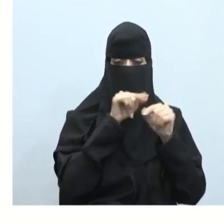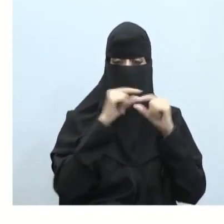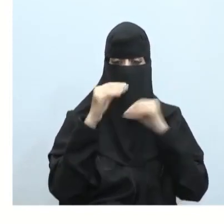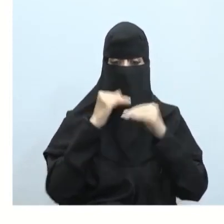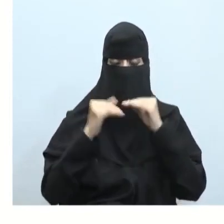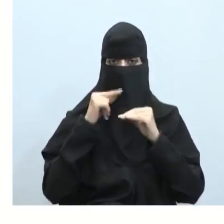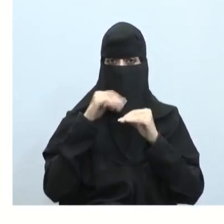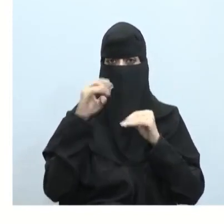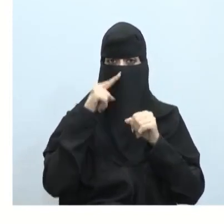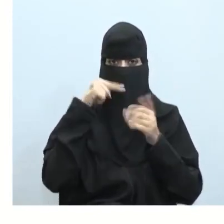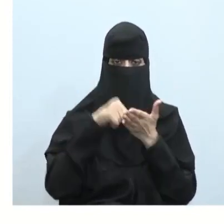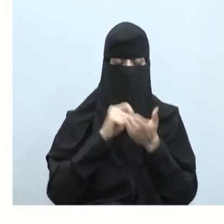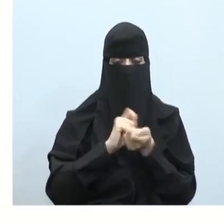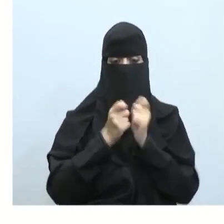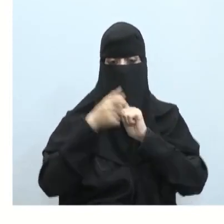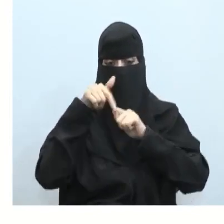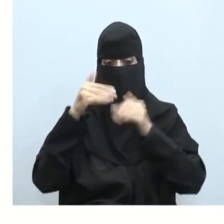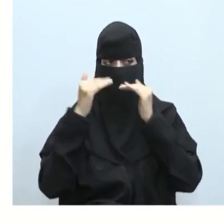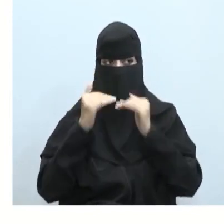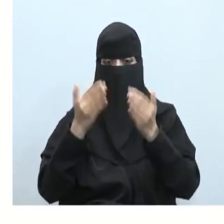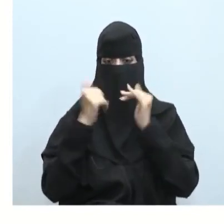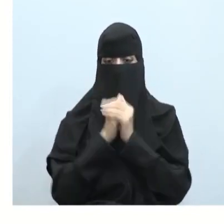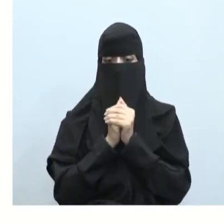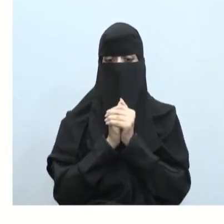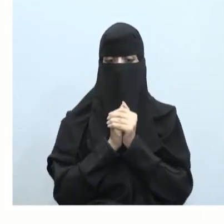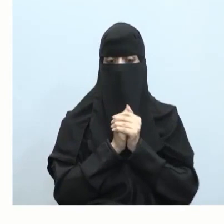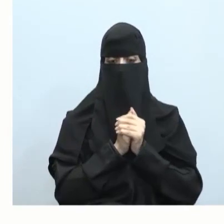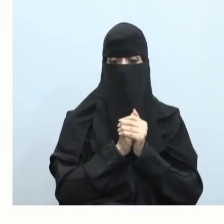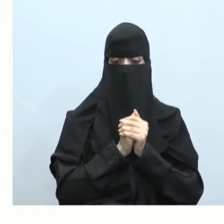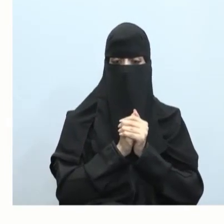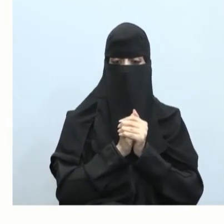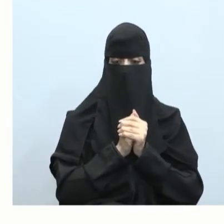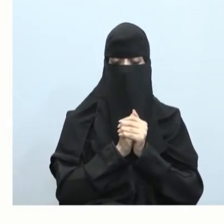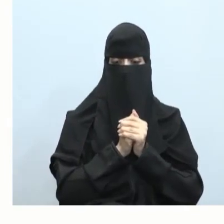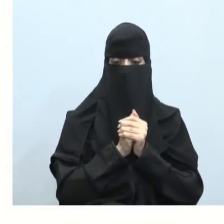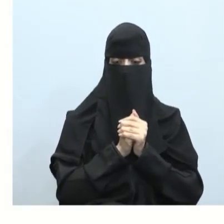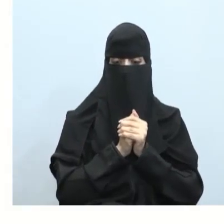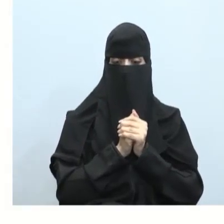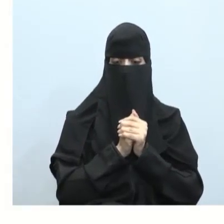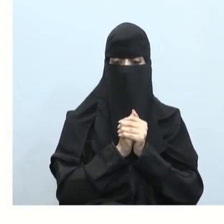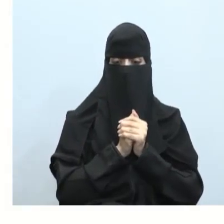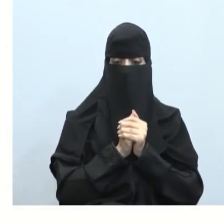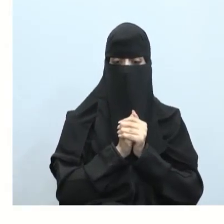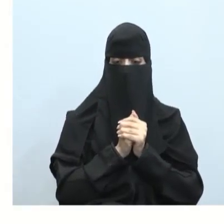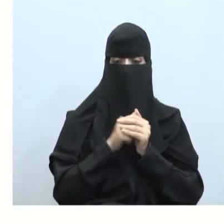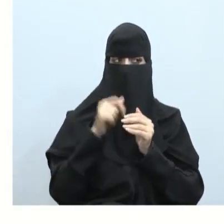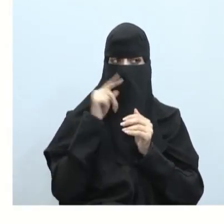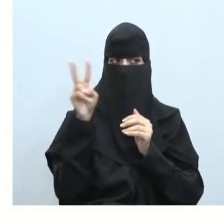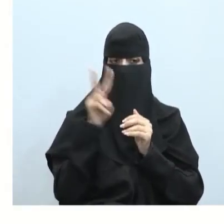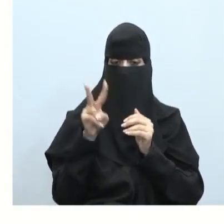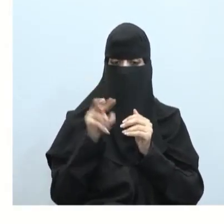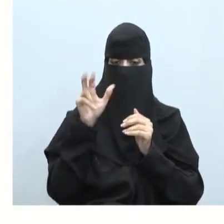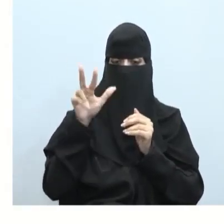الجمل ويجب تصحيح الخطا قبل انتقال للسطر التالي عفوا يقرا المفسر سطرا واحدا من التعليمات